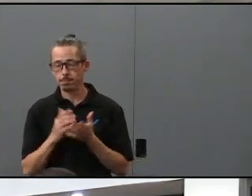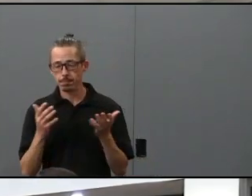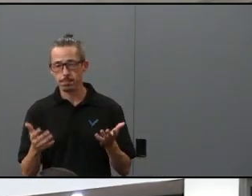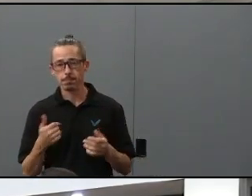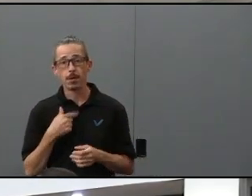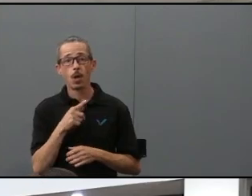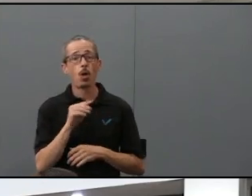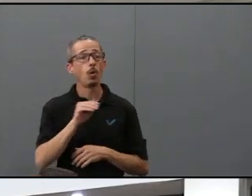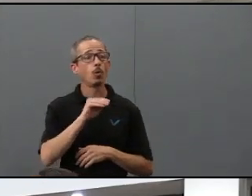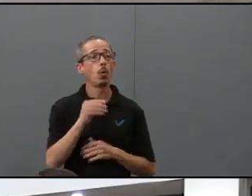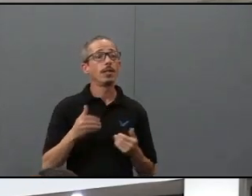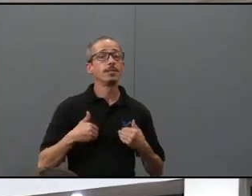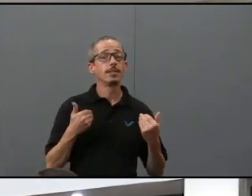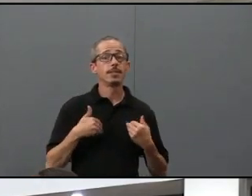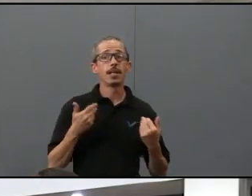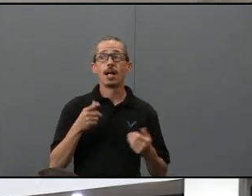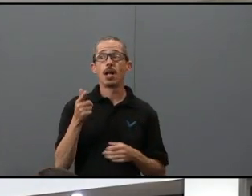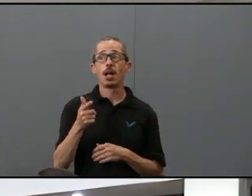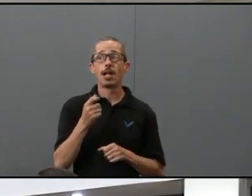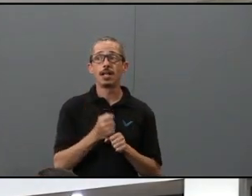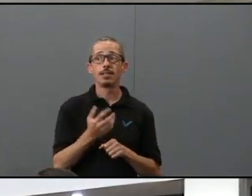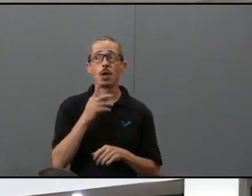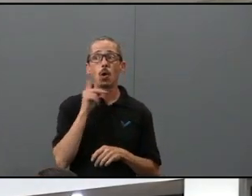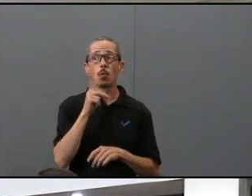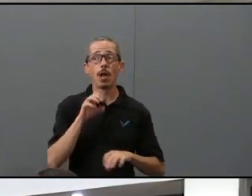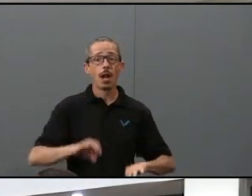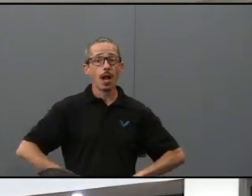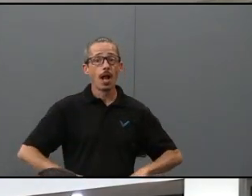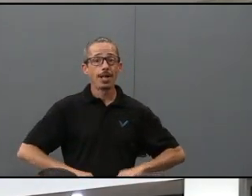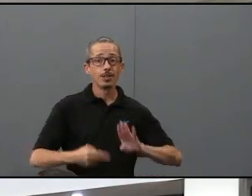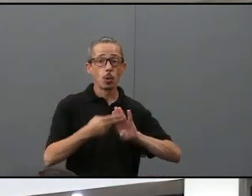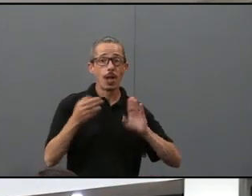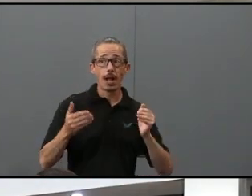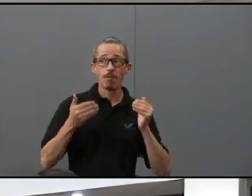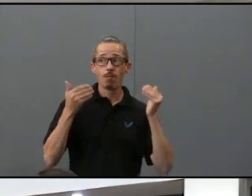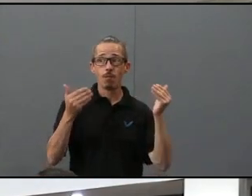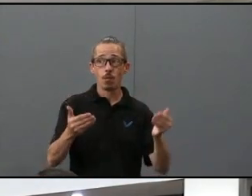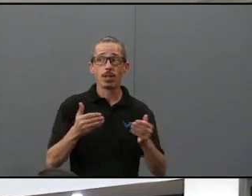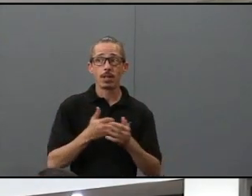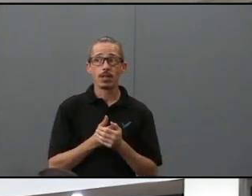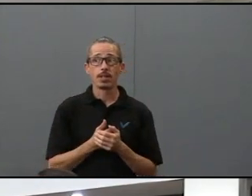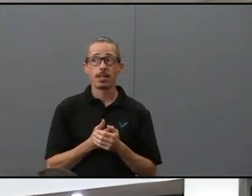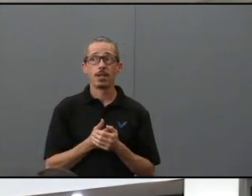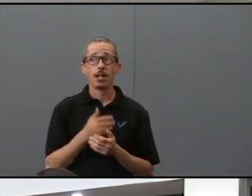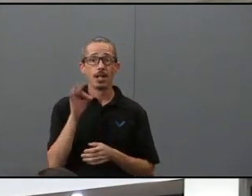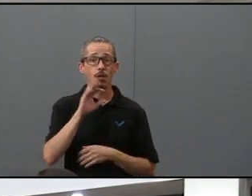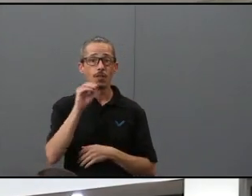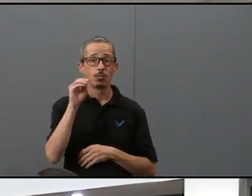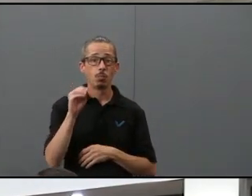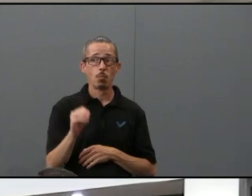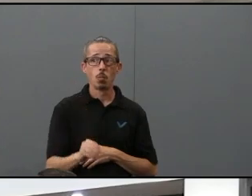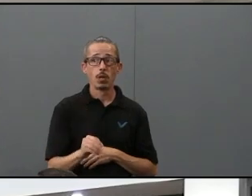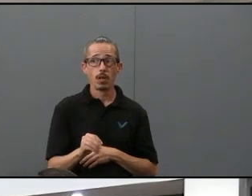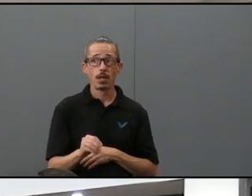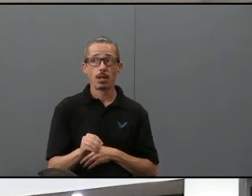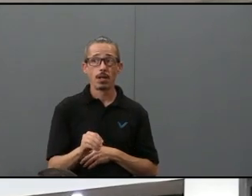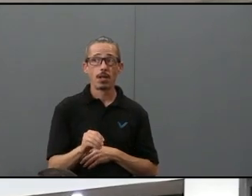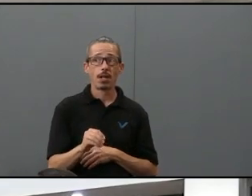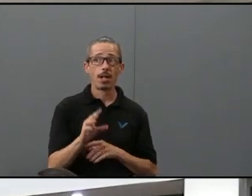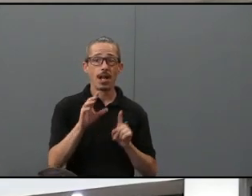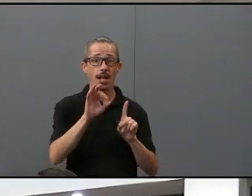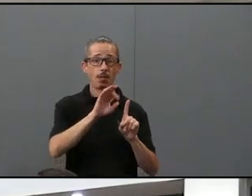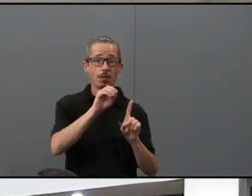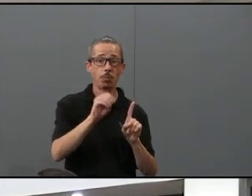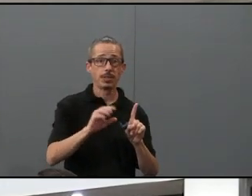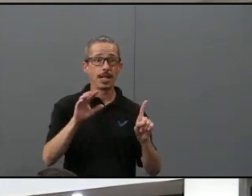le taux de survie à 5 ans pour les diagnostics avancés chute de 90 % à 50 % ça